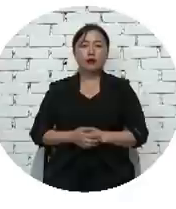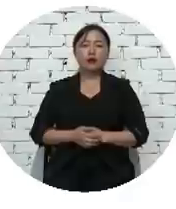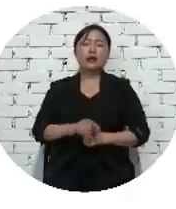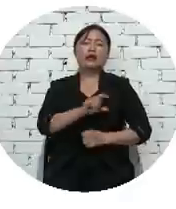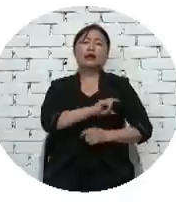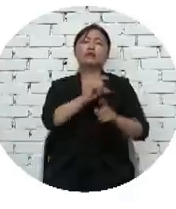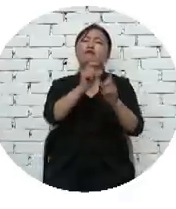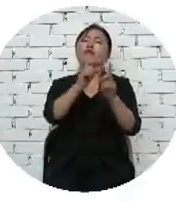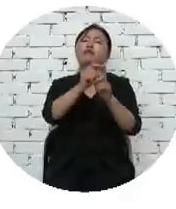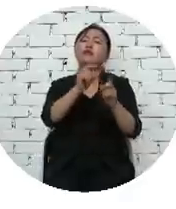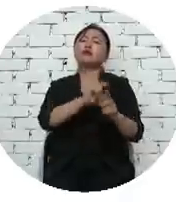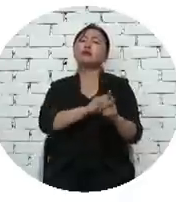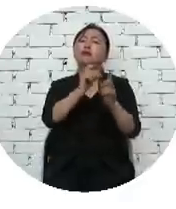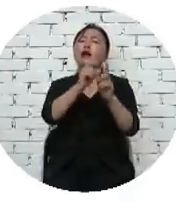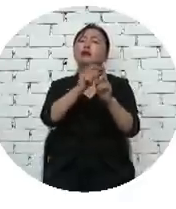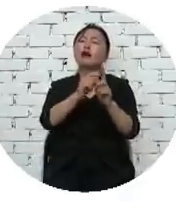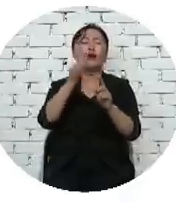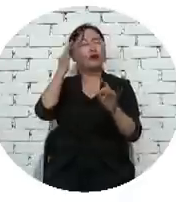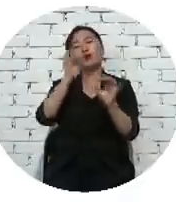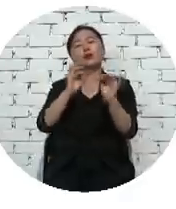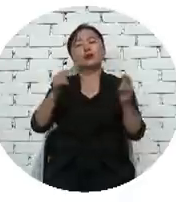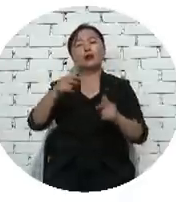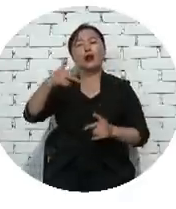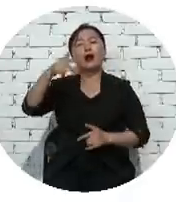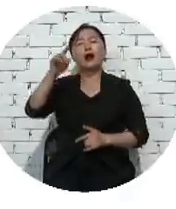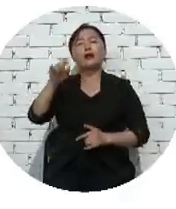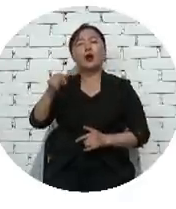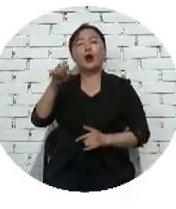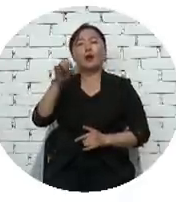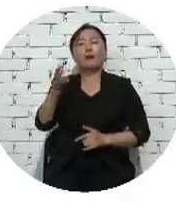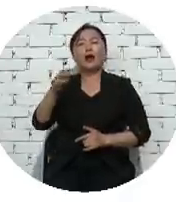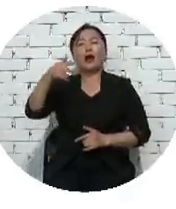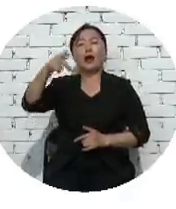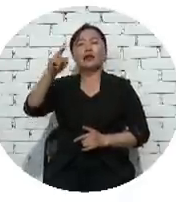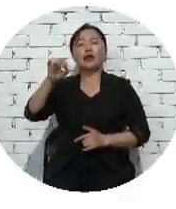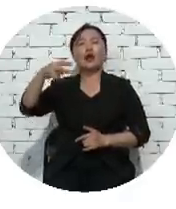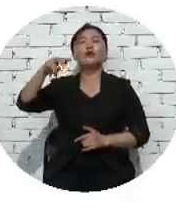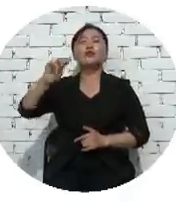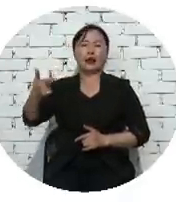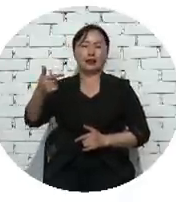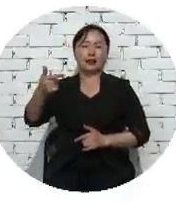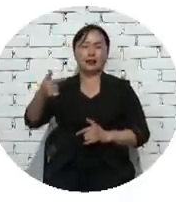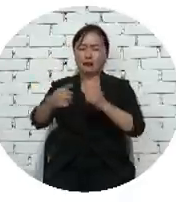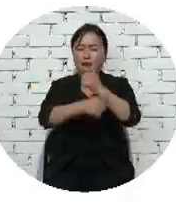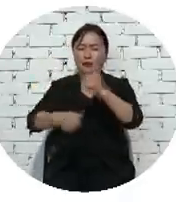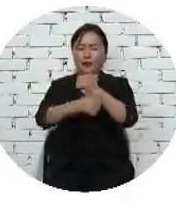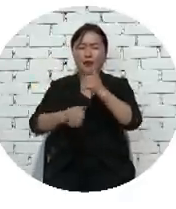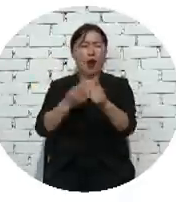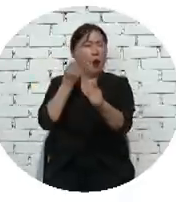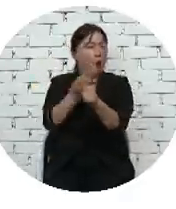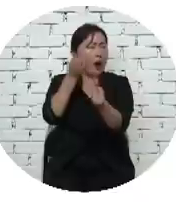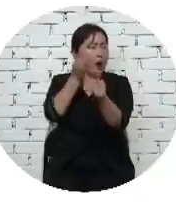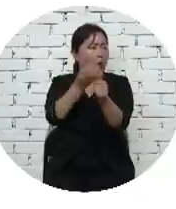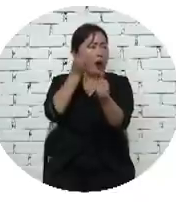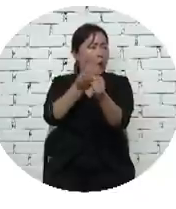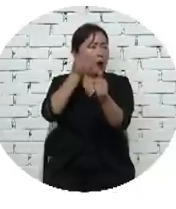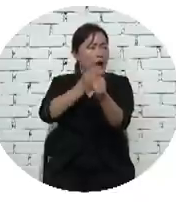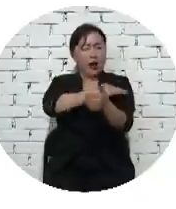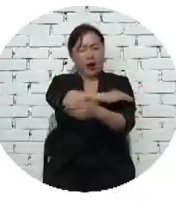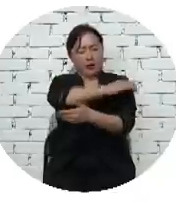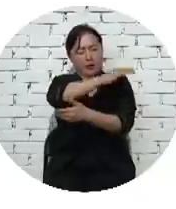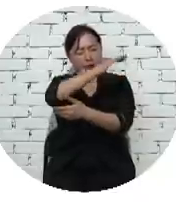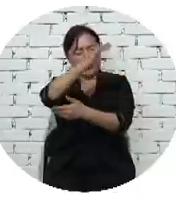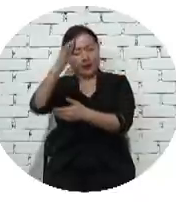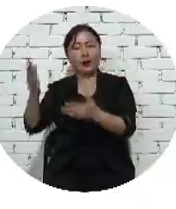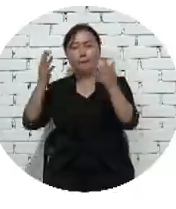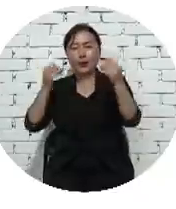예. 그리고 당시에 그 적폐청산 TF라는 데서 어마무시하게 고발을 했어요. 근데 그 중에서도